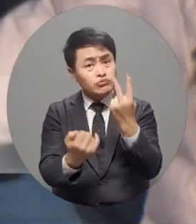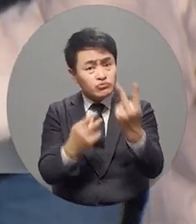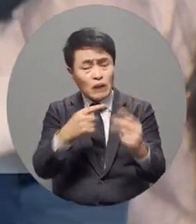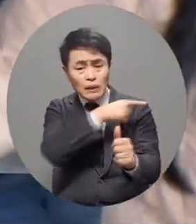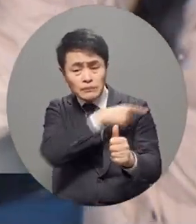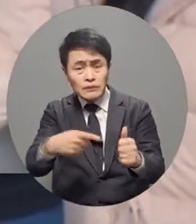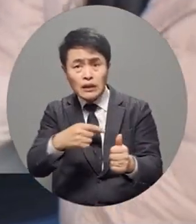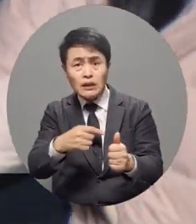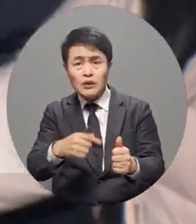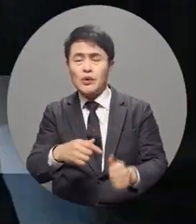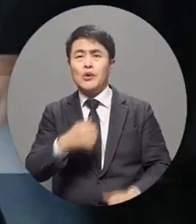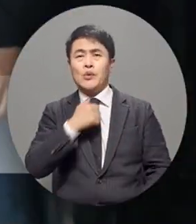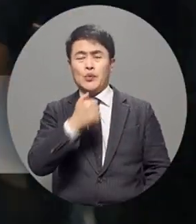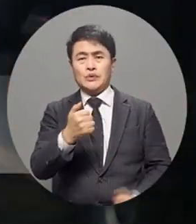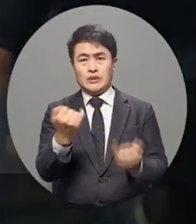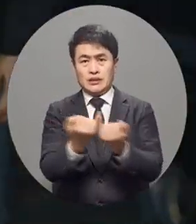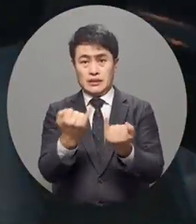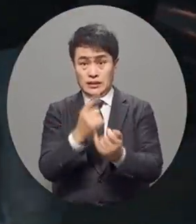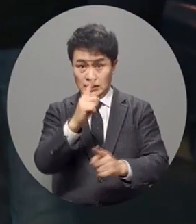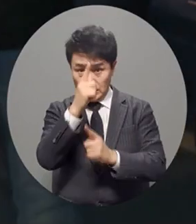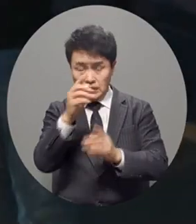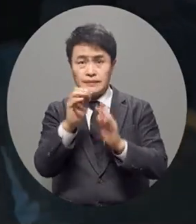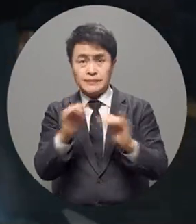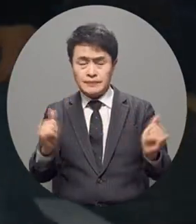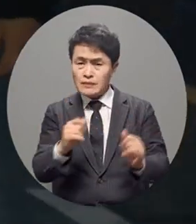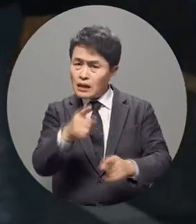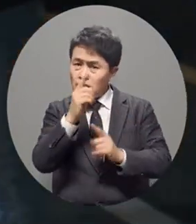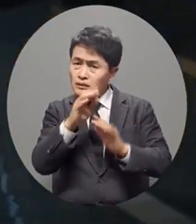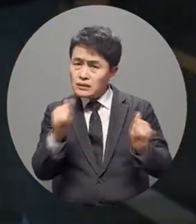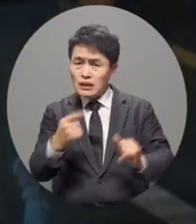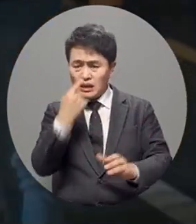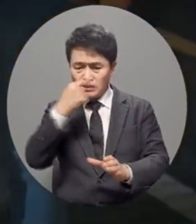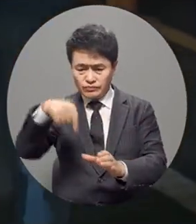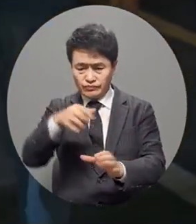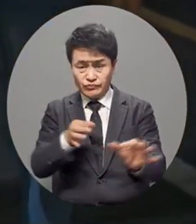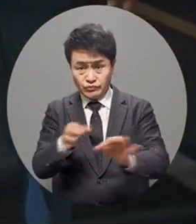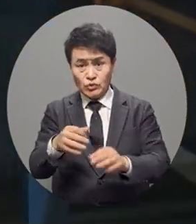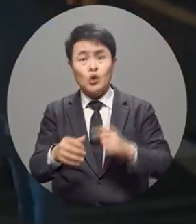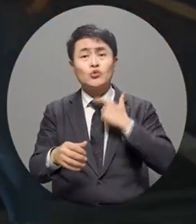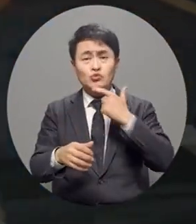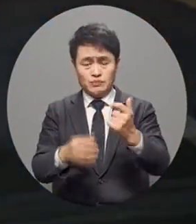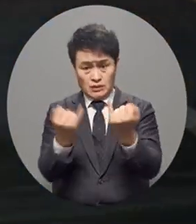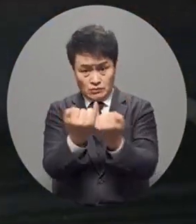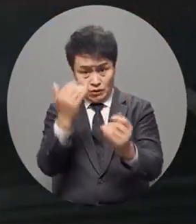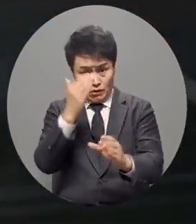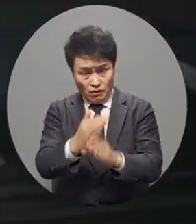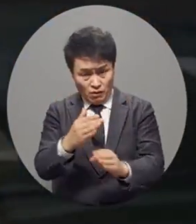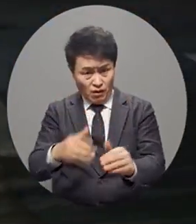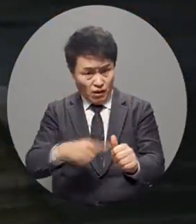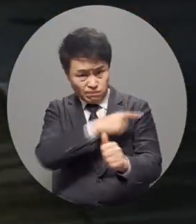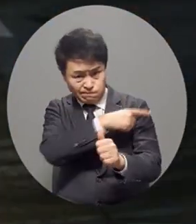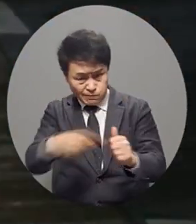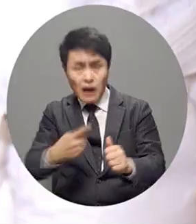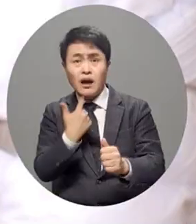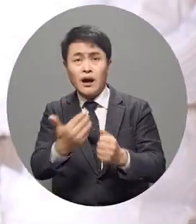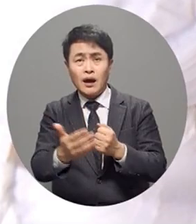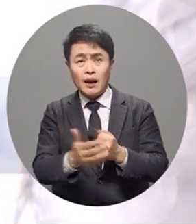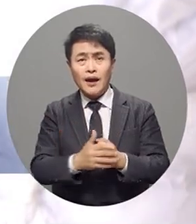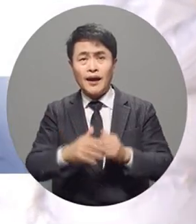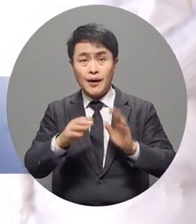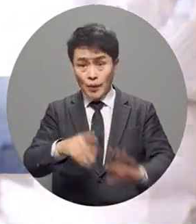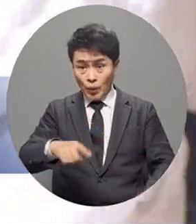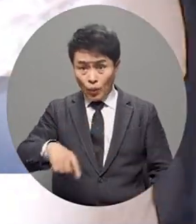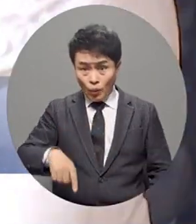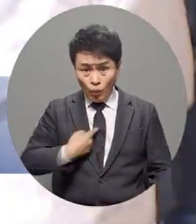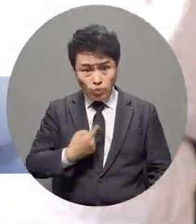받고 있는 50대 남성 이모 씨입니다. 이 씨는 다방을 운영하는 60대 여성을 대상으로 범행을 저질렀습니다. 혼자